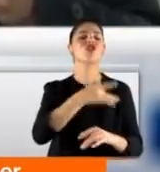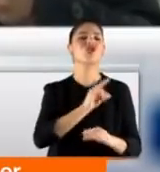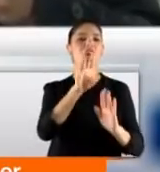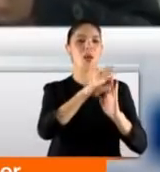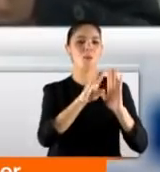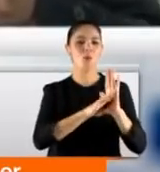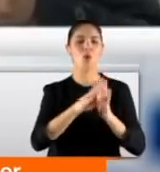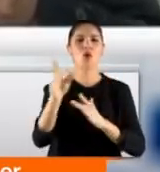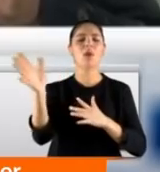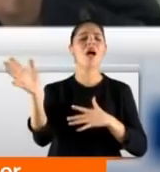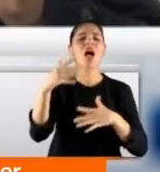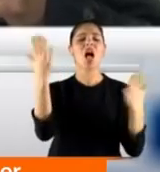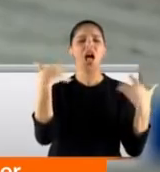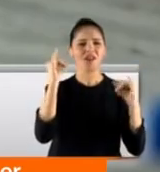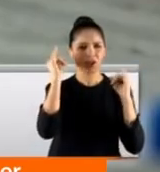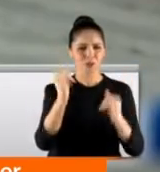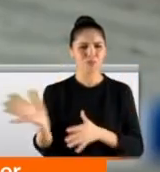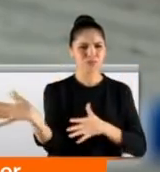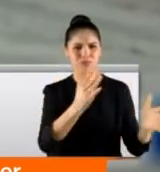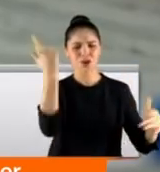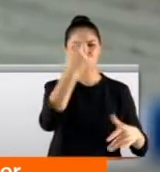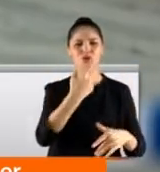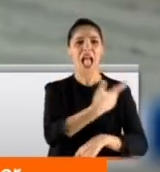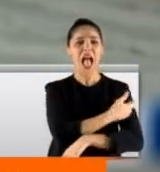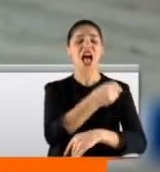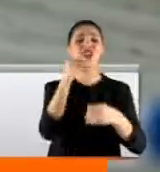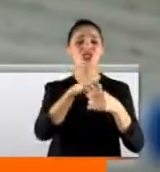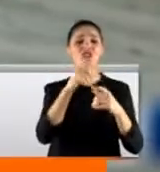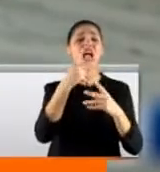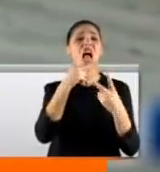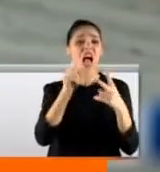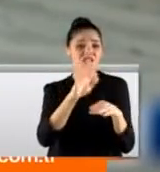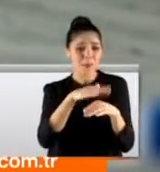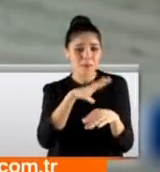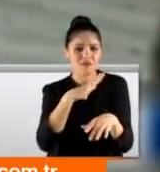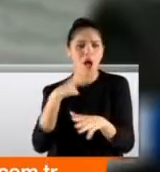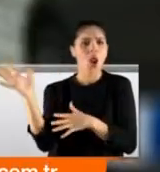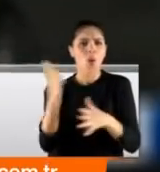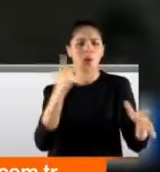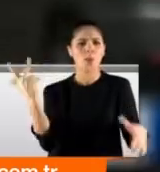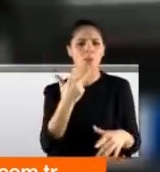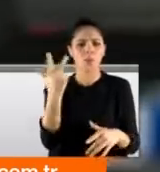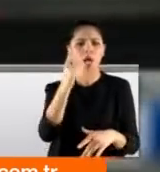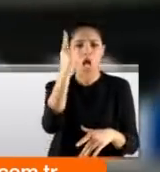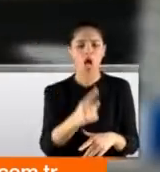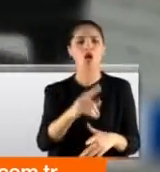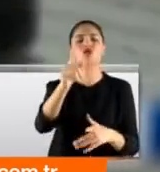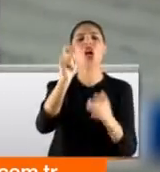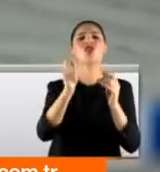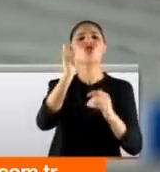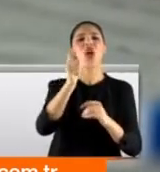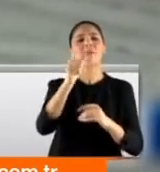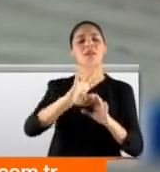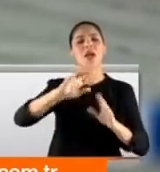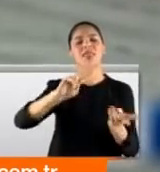hava koşullarının azizliğine uğradı. Ashworth aşı konusunda açıklamalarda bulunurken rüzgar çıktı, önce şemsiyesi ters döndü.